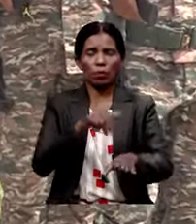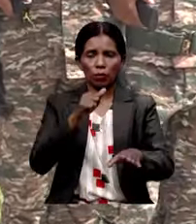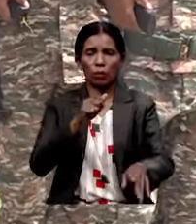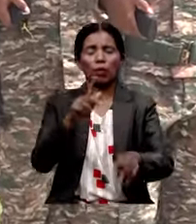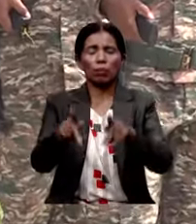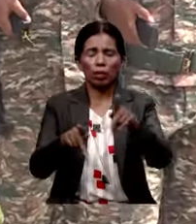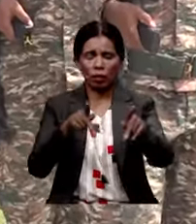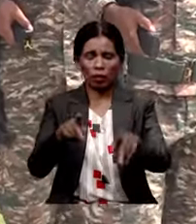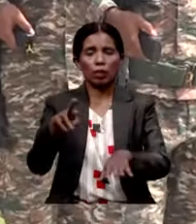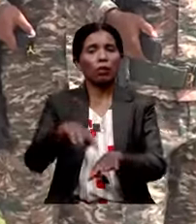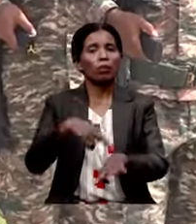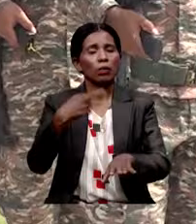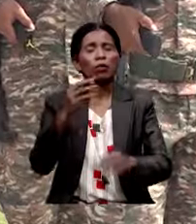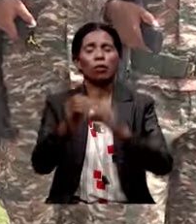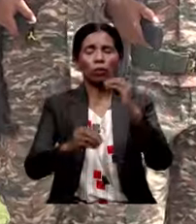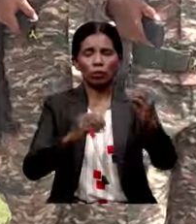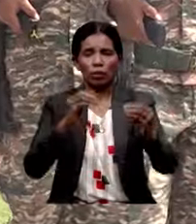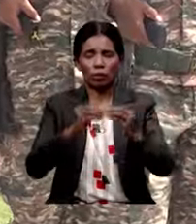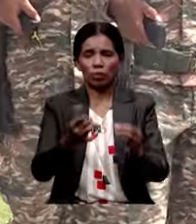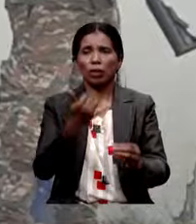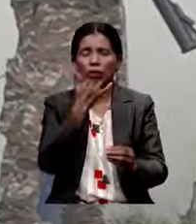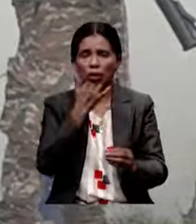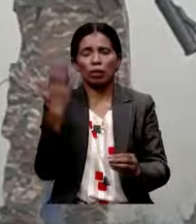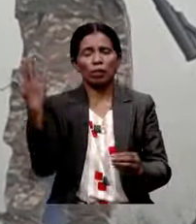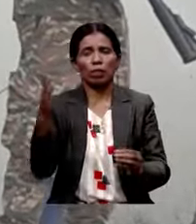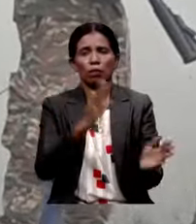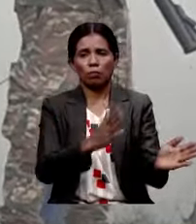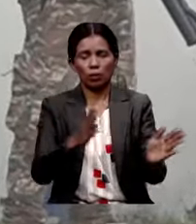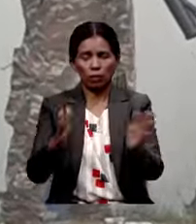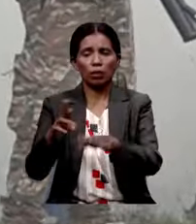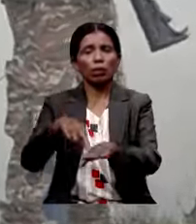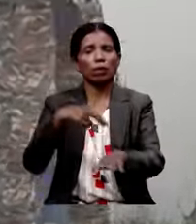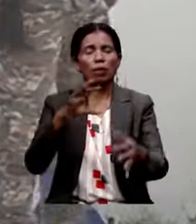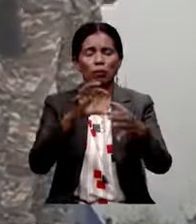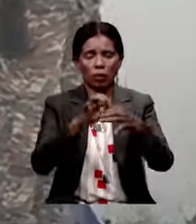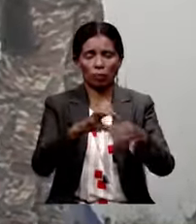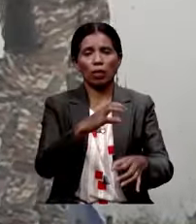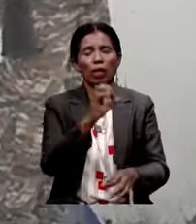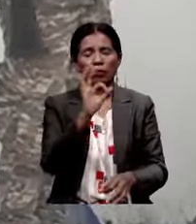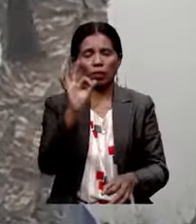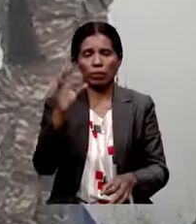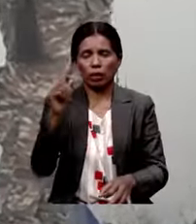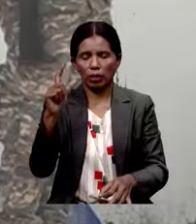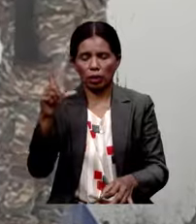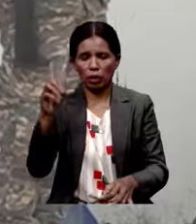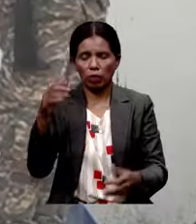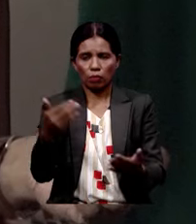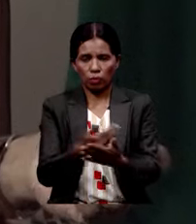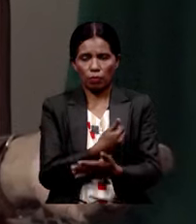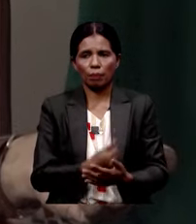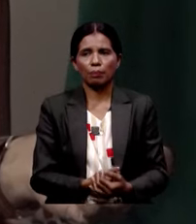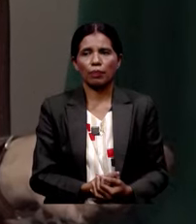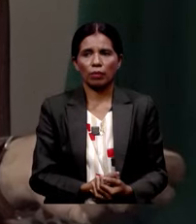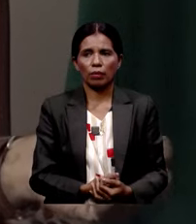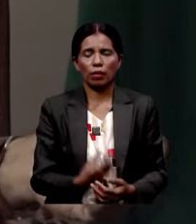clarifica para público, com a irregularidade e a processo de recrutamento, membro F.F. de Telefone. Nama au sira grupu ida na